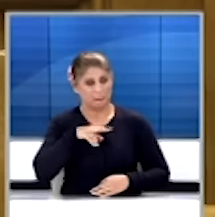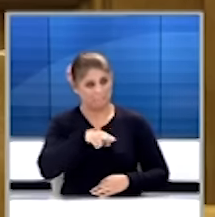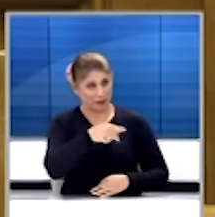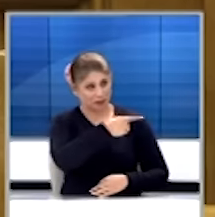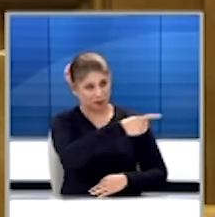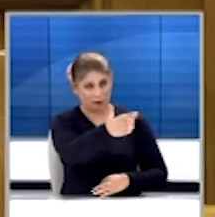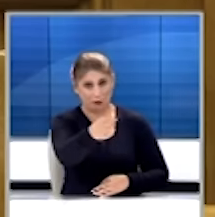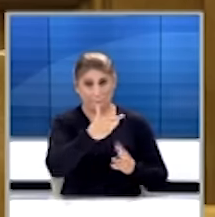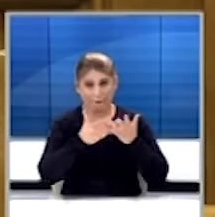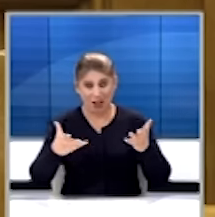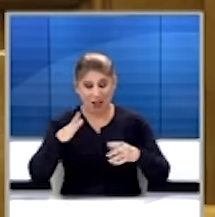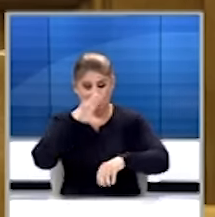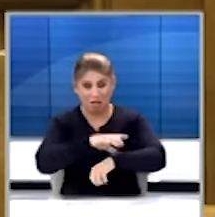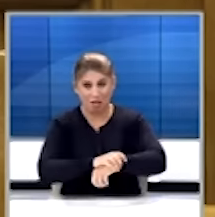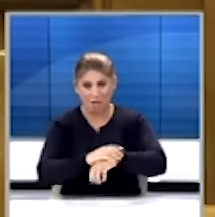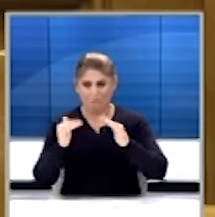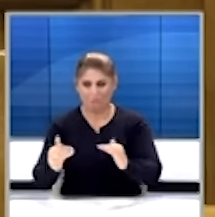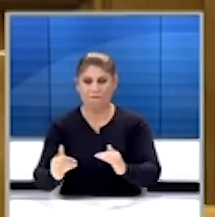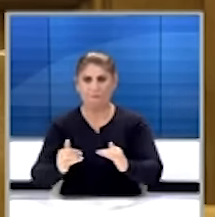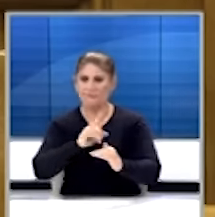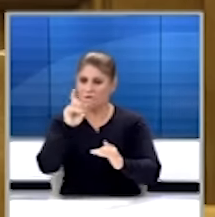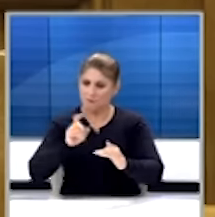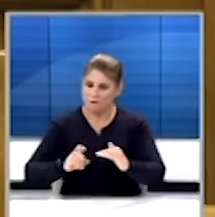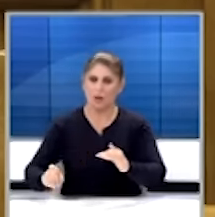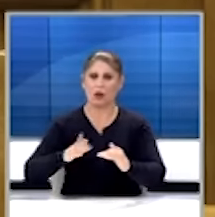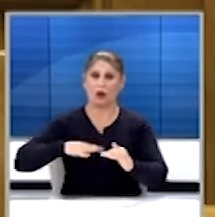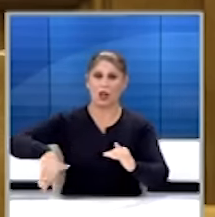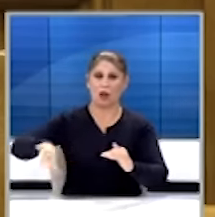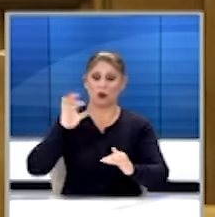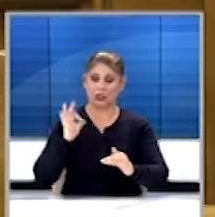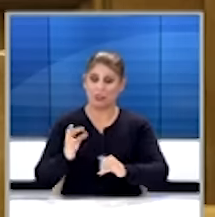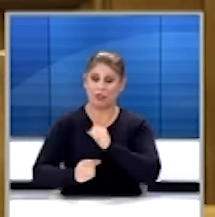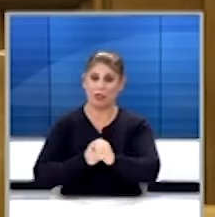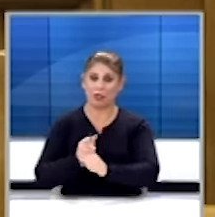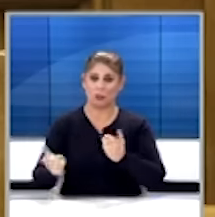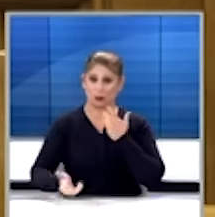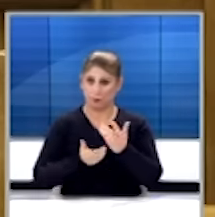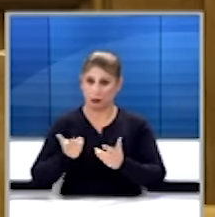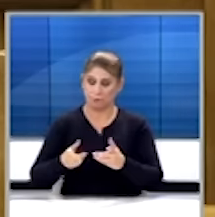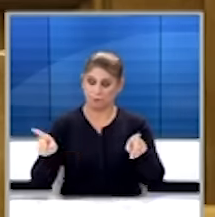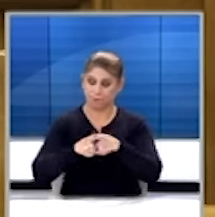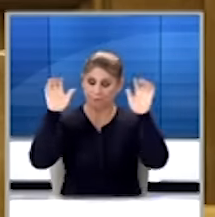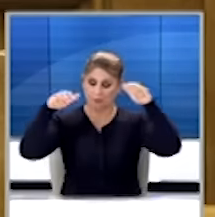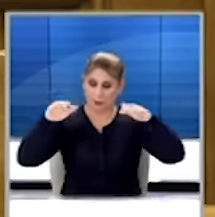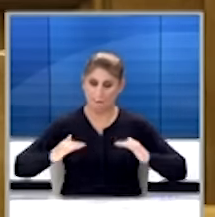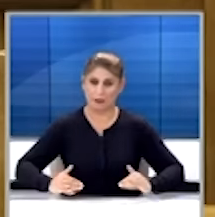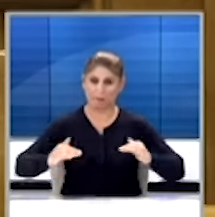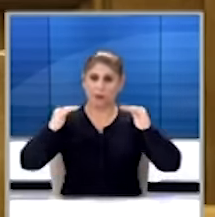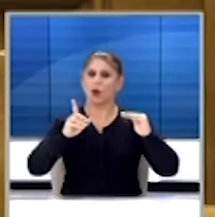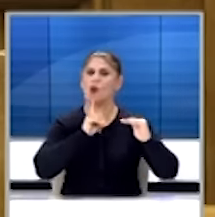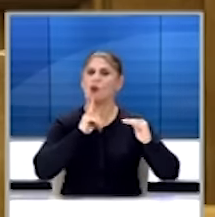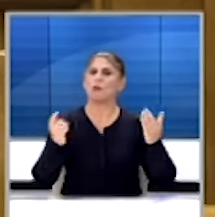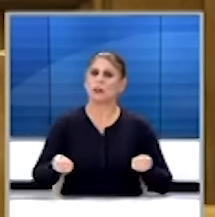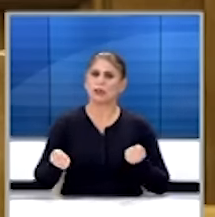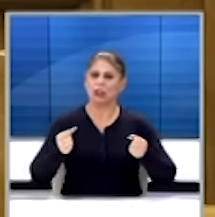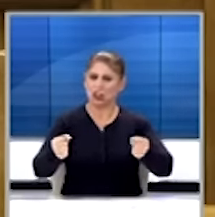μεγαλύτερος ένοχος για την κατάσταση που βιώνει ο λαός μας κάθε χρόνο με τις πυρκαγιές, αλλά και με τις πλημμύρες, όπως και όταν